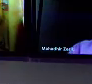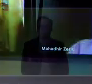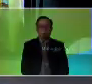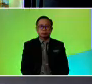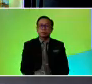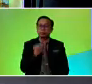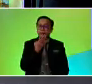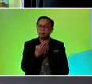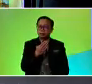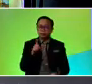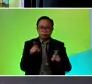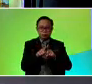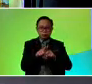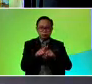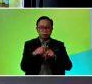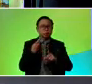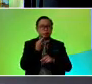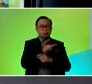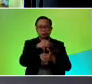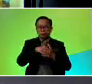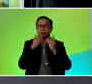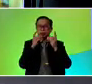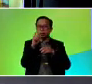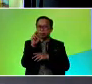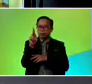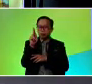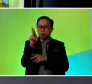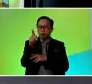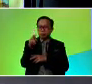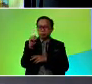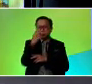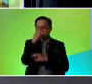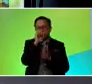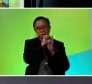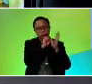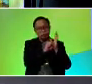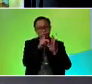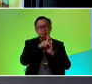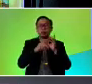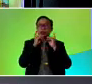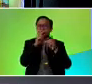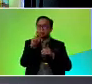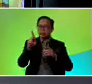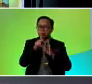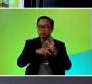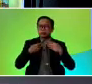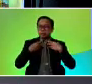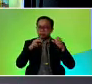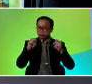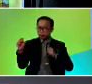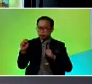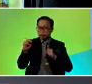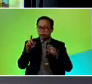Terima kasih karena masih bersama kami tentunya dalam pendidikan kesehatan bersama dengan